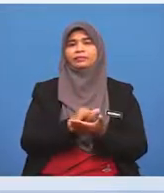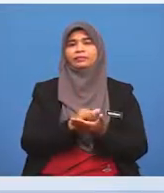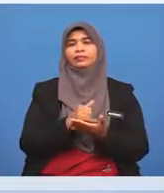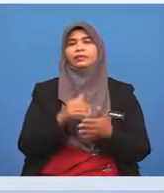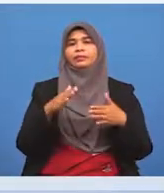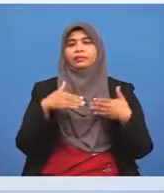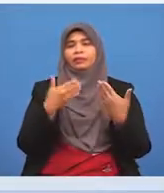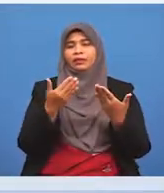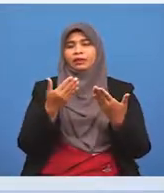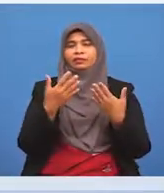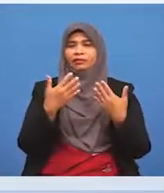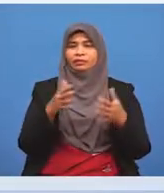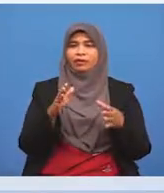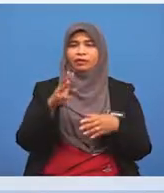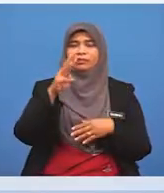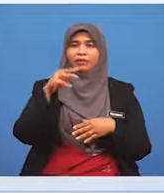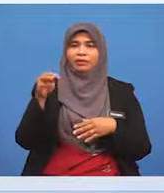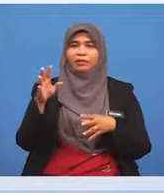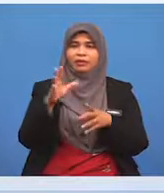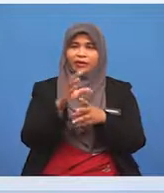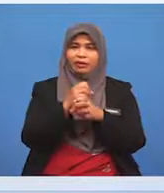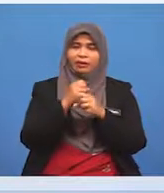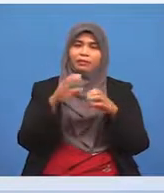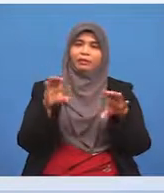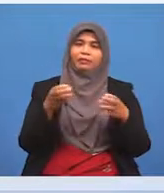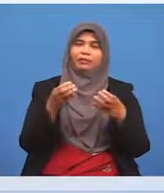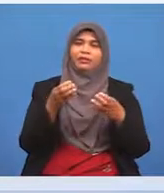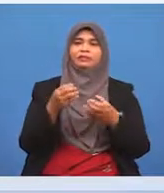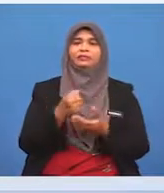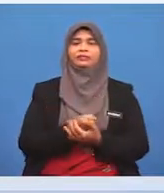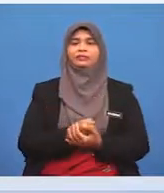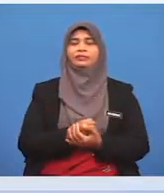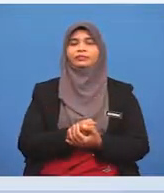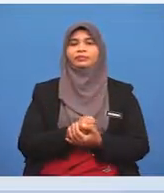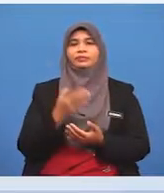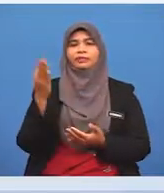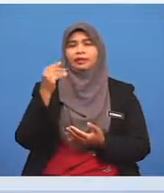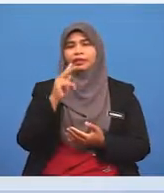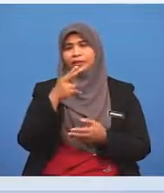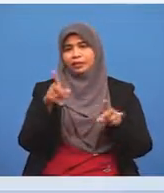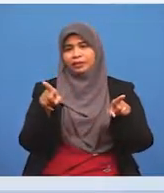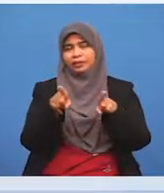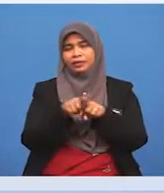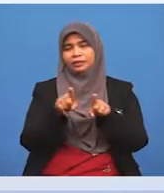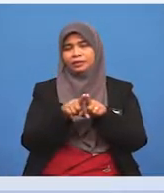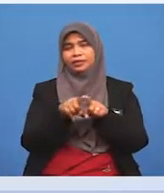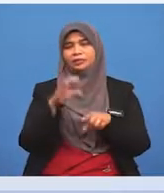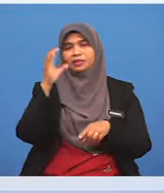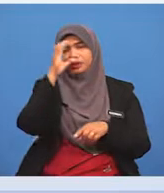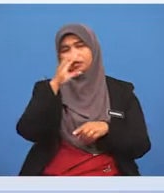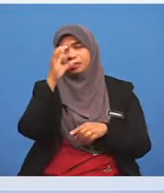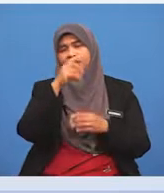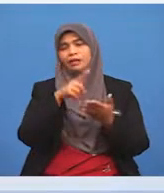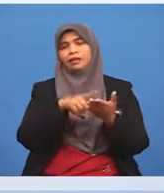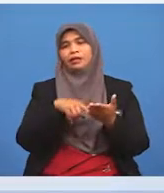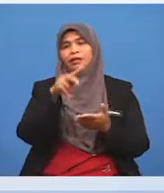Mari kita sama-sama mencari apakah intisari ayat yang dibaca tadi. Pertama, Allah Subhanahu